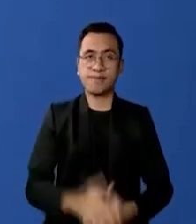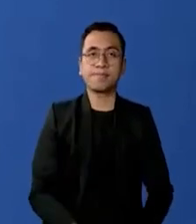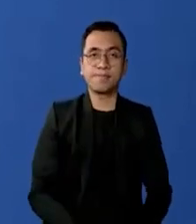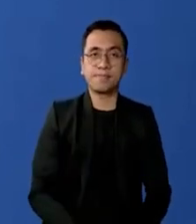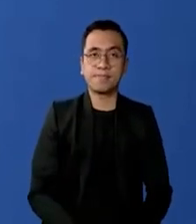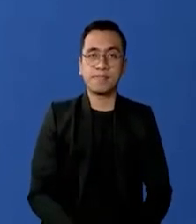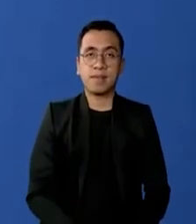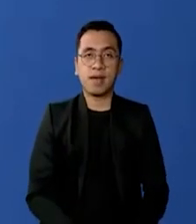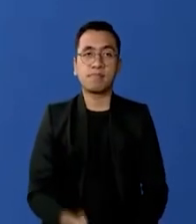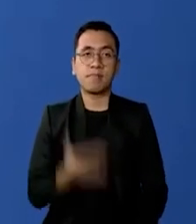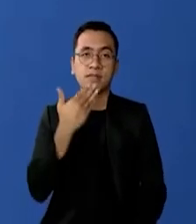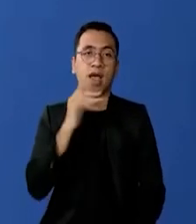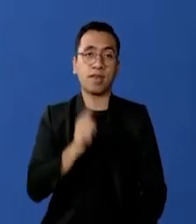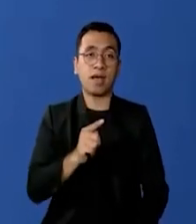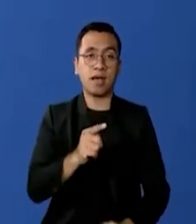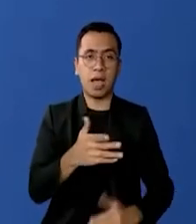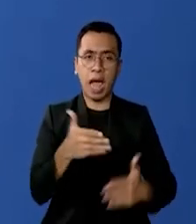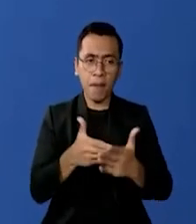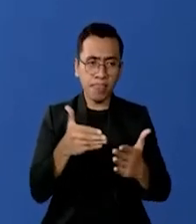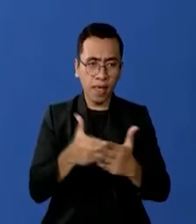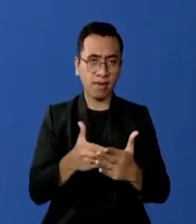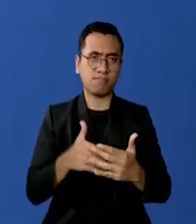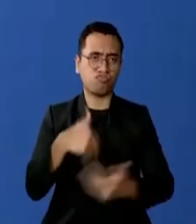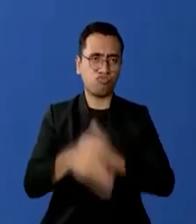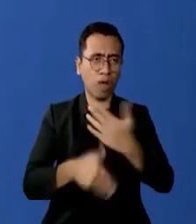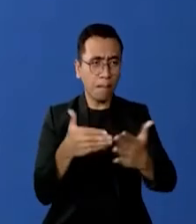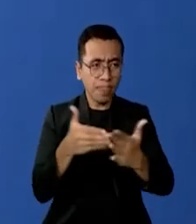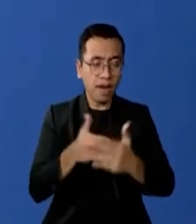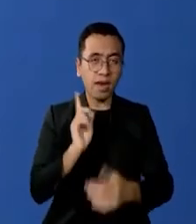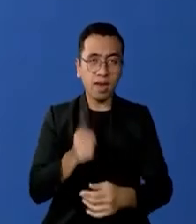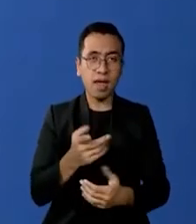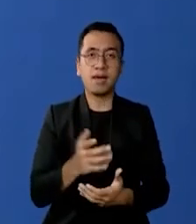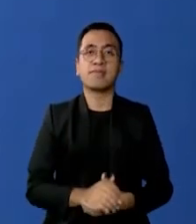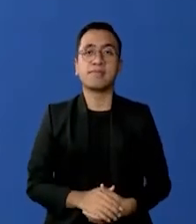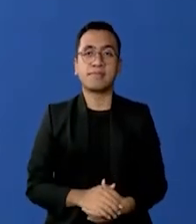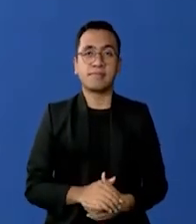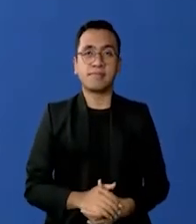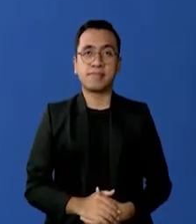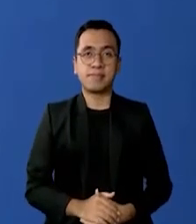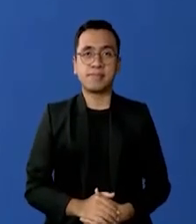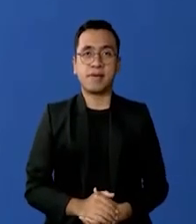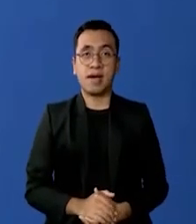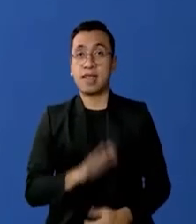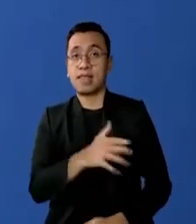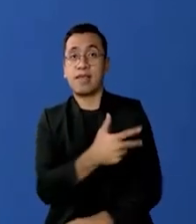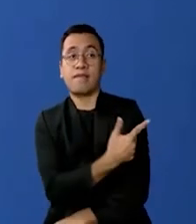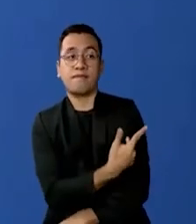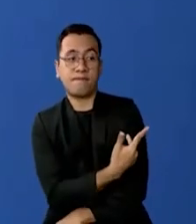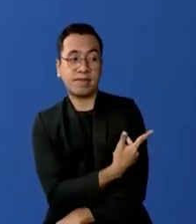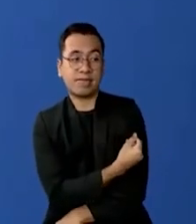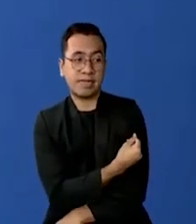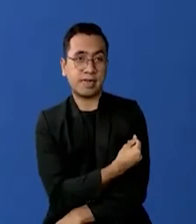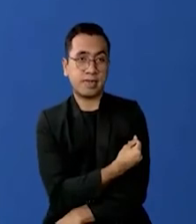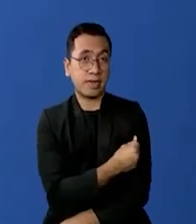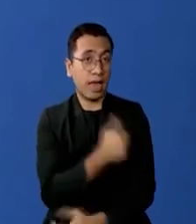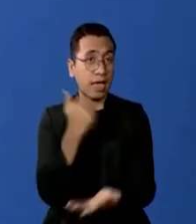publik ada berbagai hambatan Nah jadi memang harus diperpanjang jangan sampai sebelum vaksin yang beneran